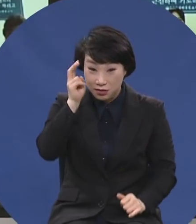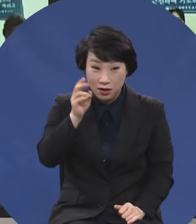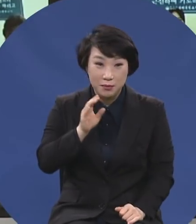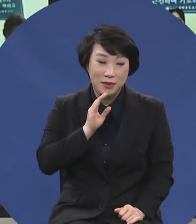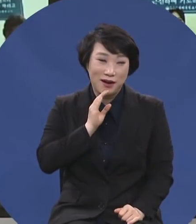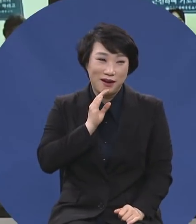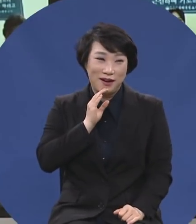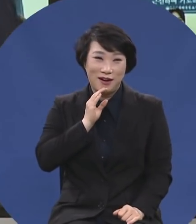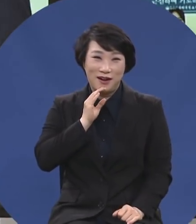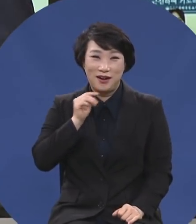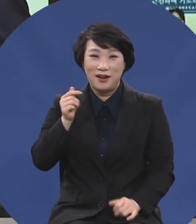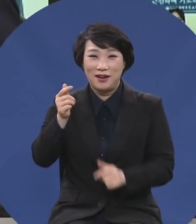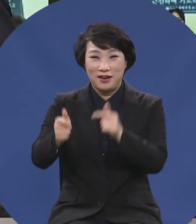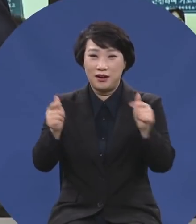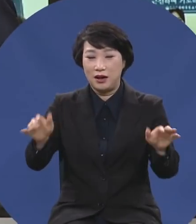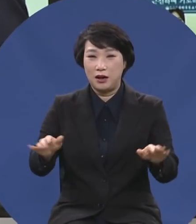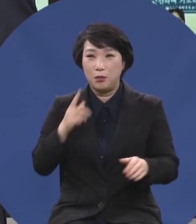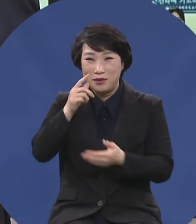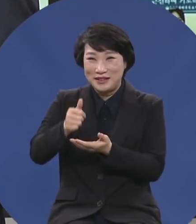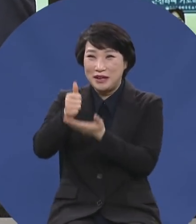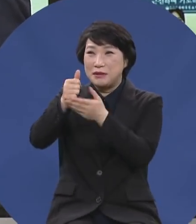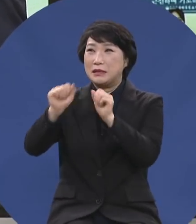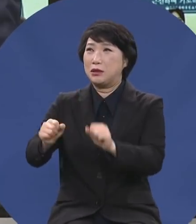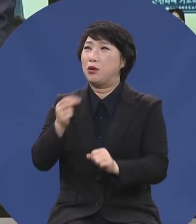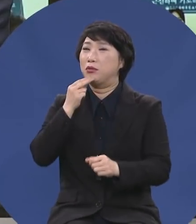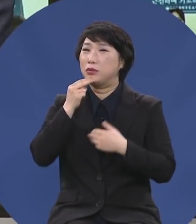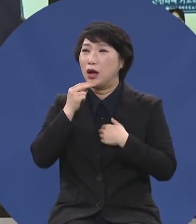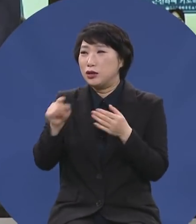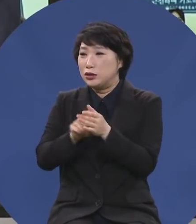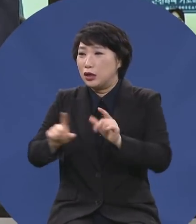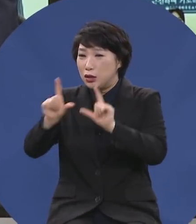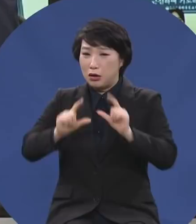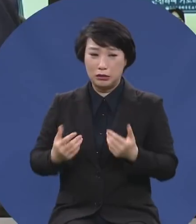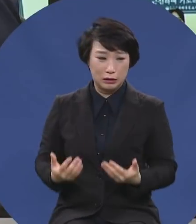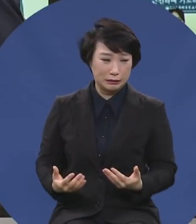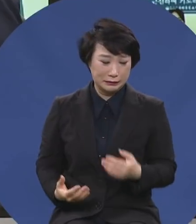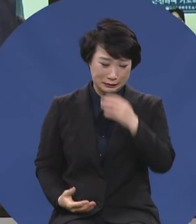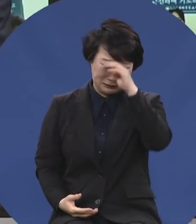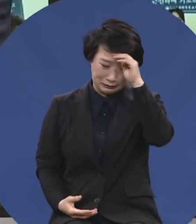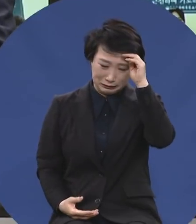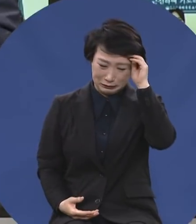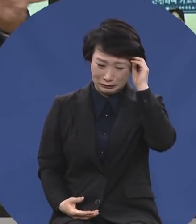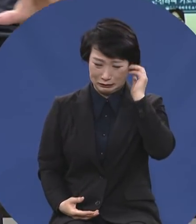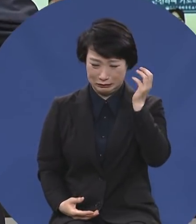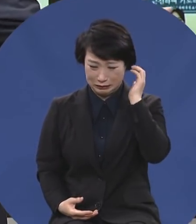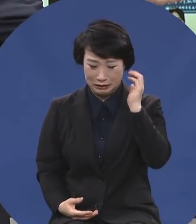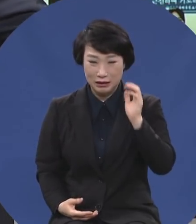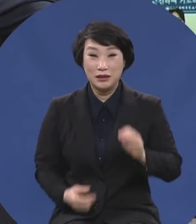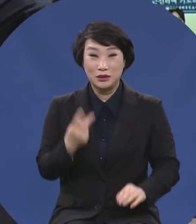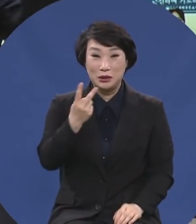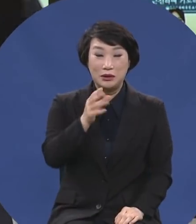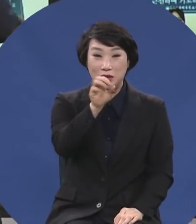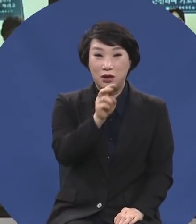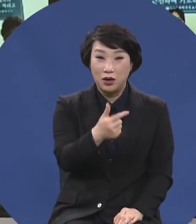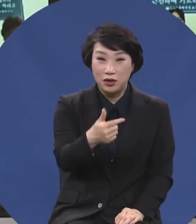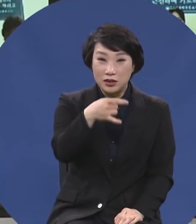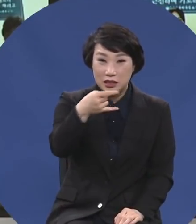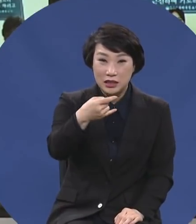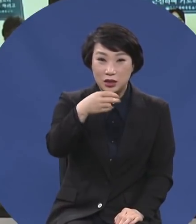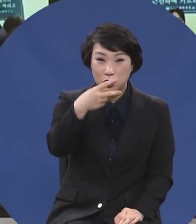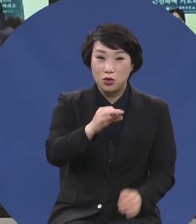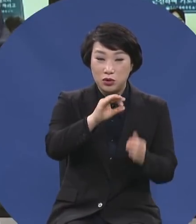참 목사님이 안 계시면 내가 신앙생활을 어떻게 하지. 또 연희동 때부터 지금까지